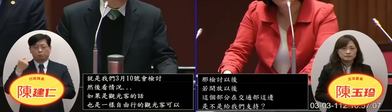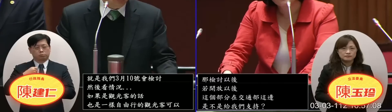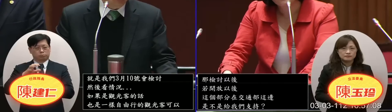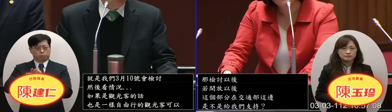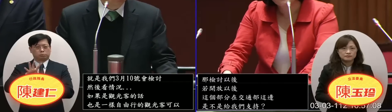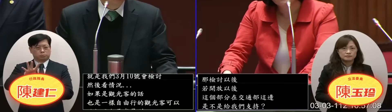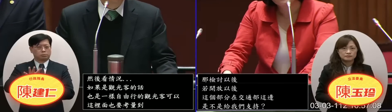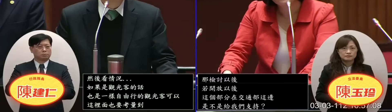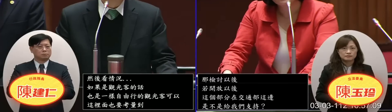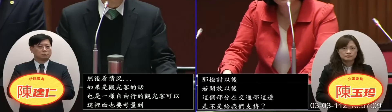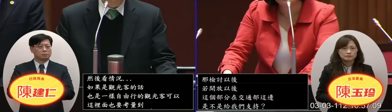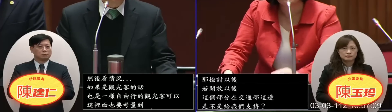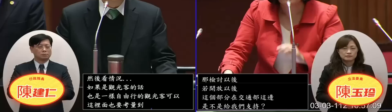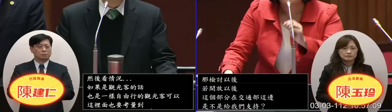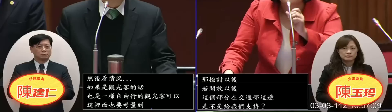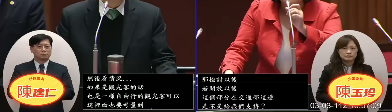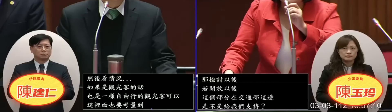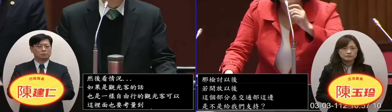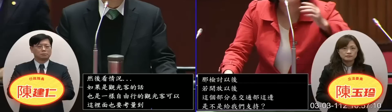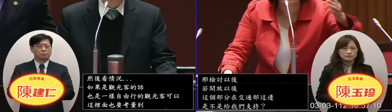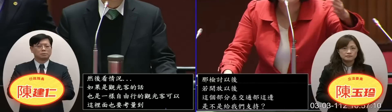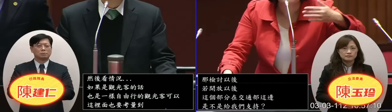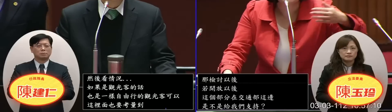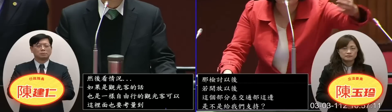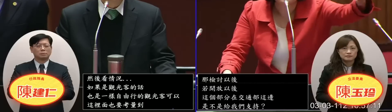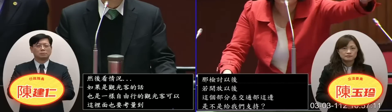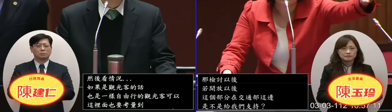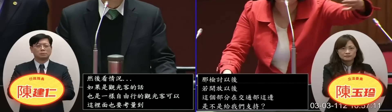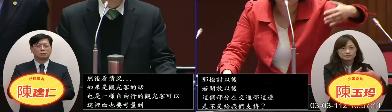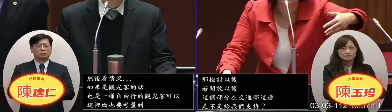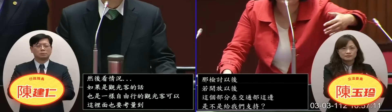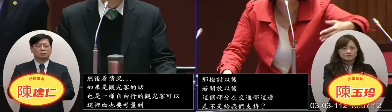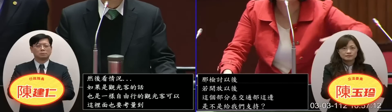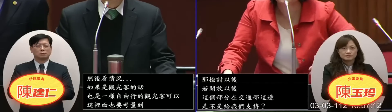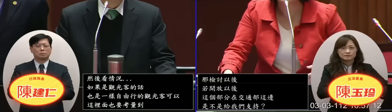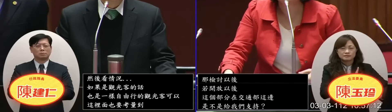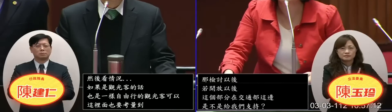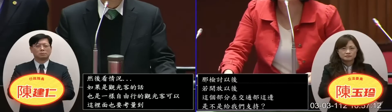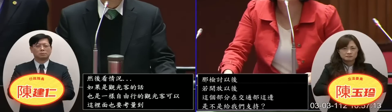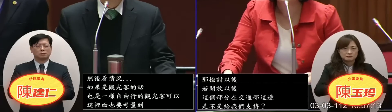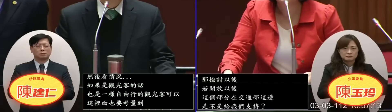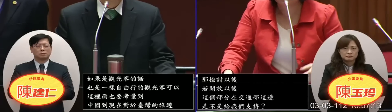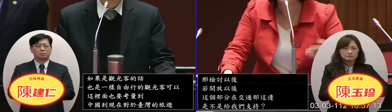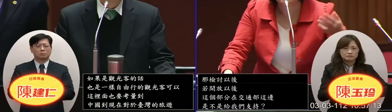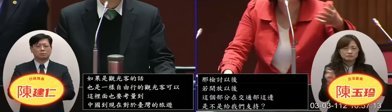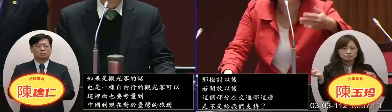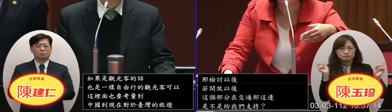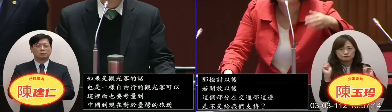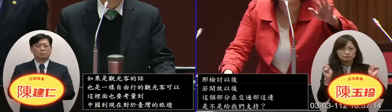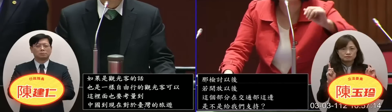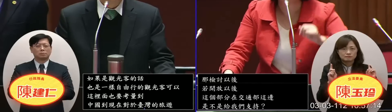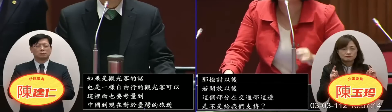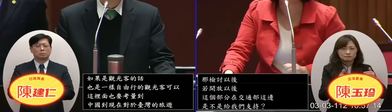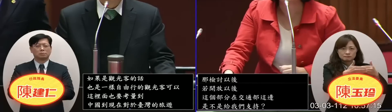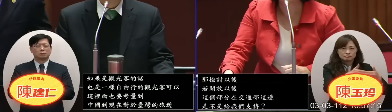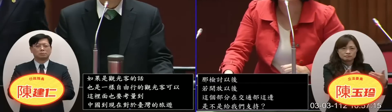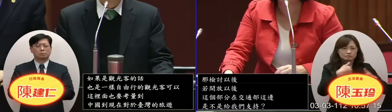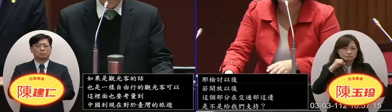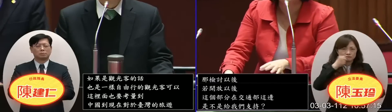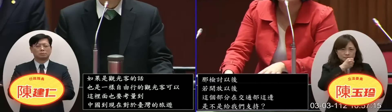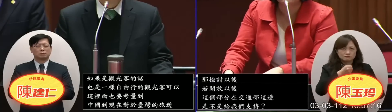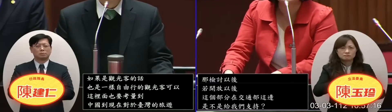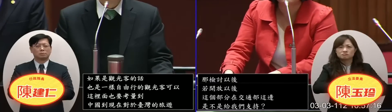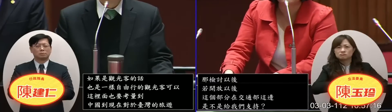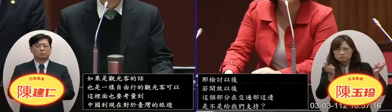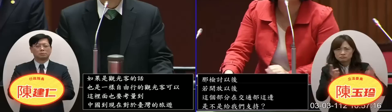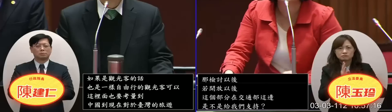有限制的了，对吧？ 这个陆客的自由行，大陆是对金门是开放的。如果你要讨论，我今天不是要跟你讨论陆客